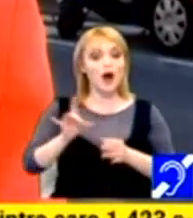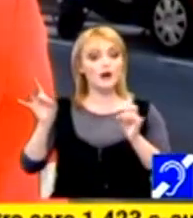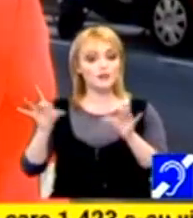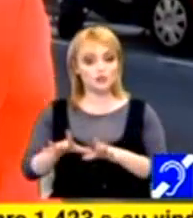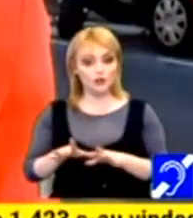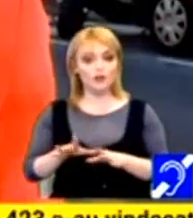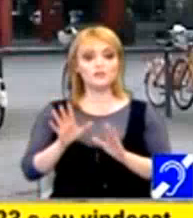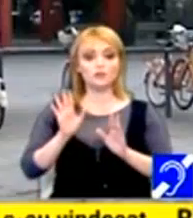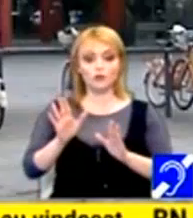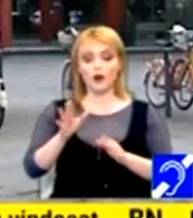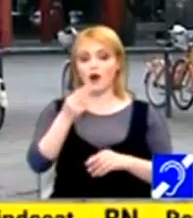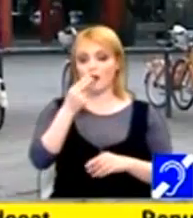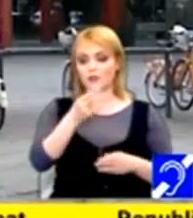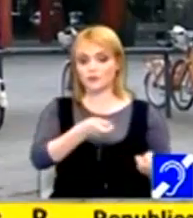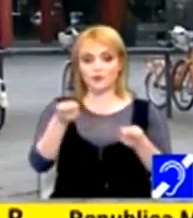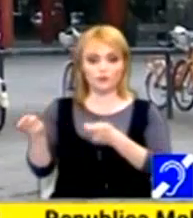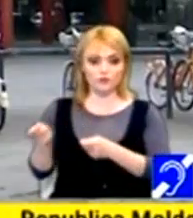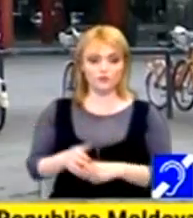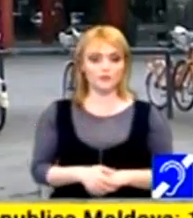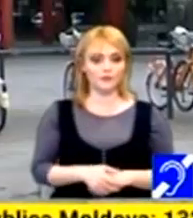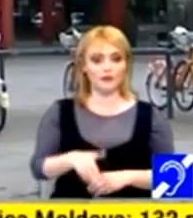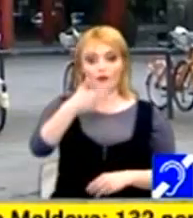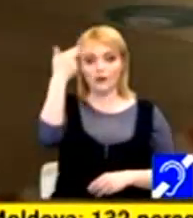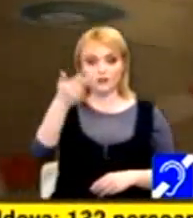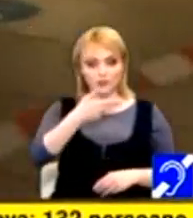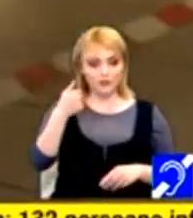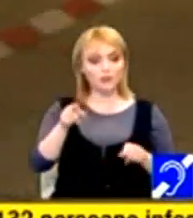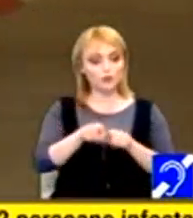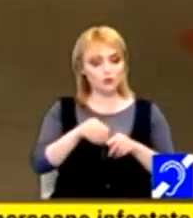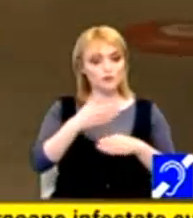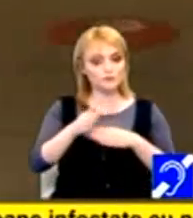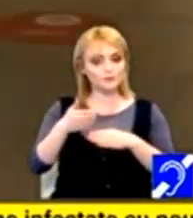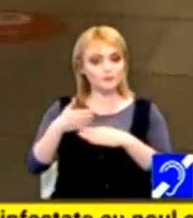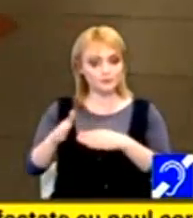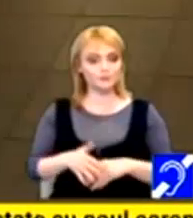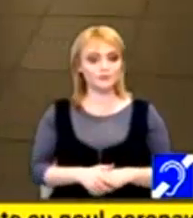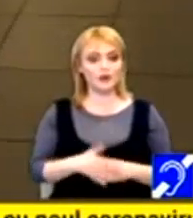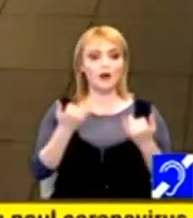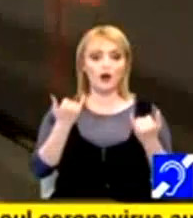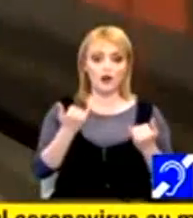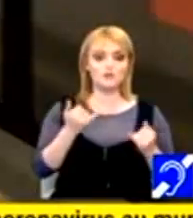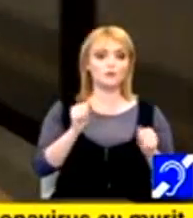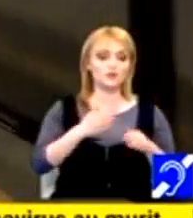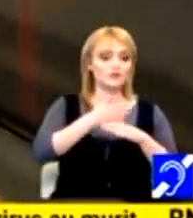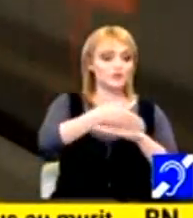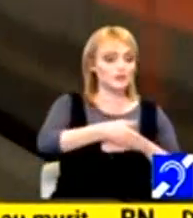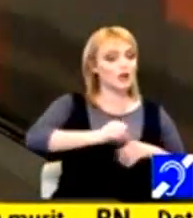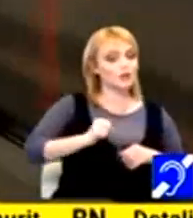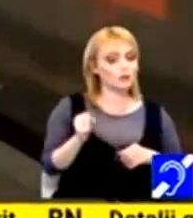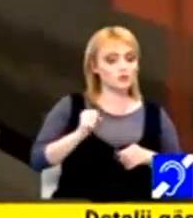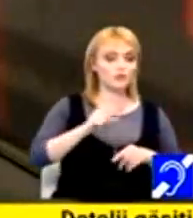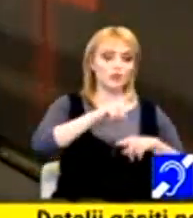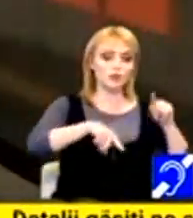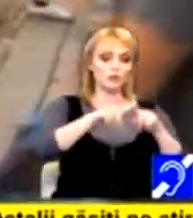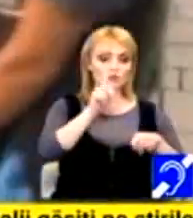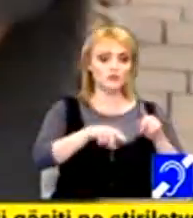mâncarea se va consuma acasă. Italienii mai fac un pas spre ieșirea din izolare. De astăzi pot merge în vizită la prieteni și rude, dar